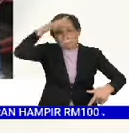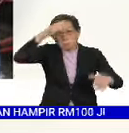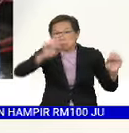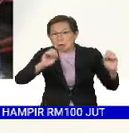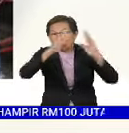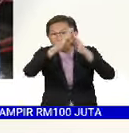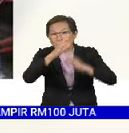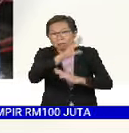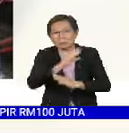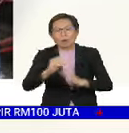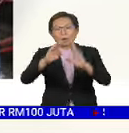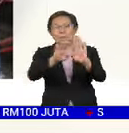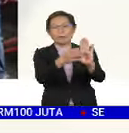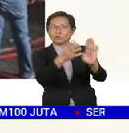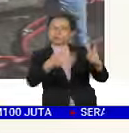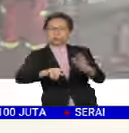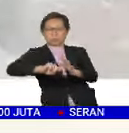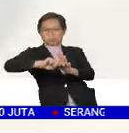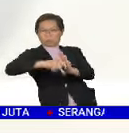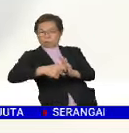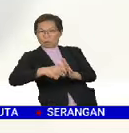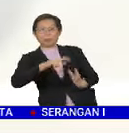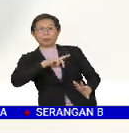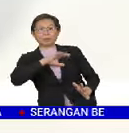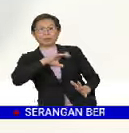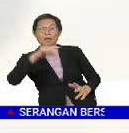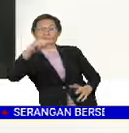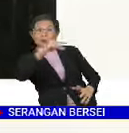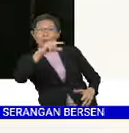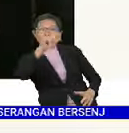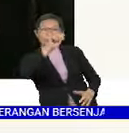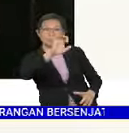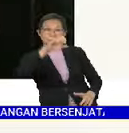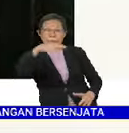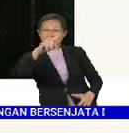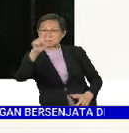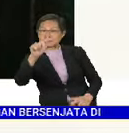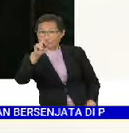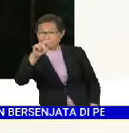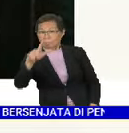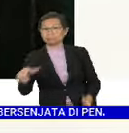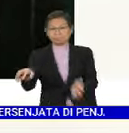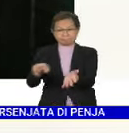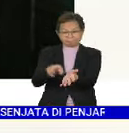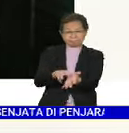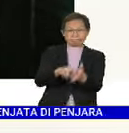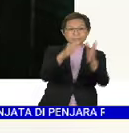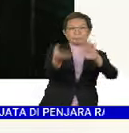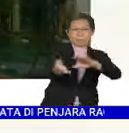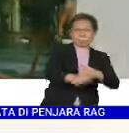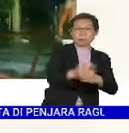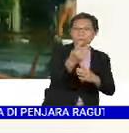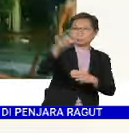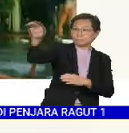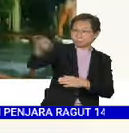rumah dan pintu rumah telah dikunci Dalam pada itu ketulis daerah gombal Muhammad Muhammad dilapor berkata Maya 2